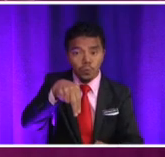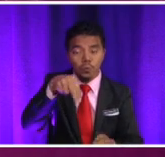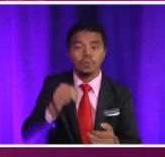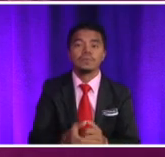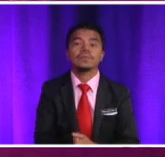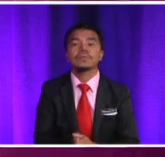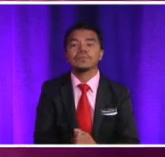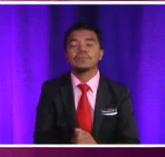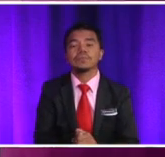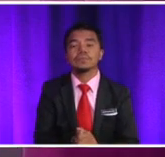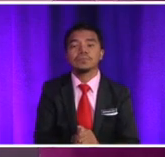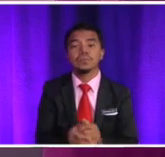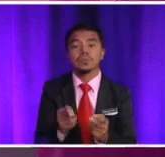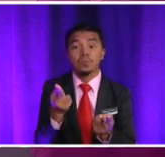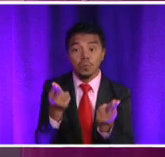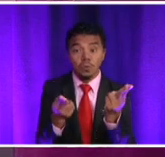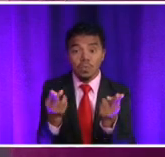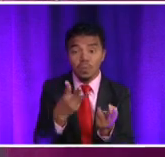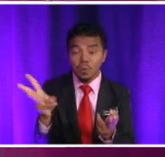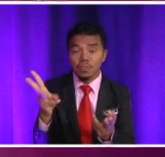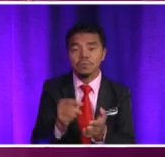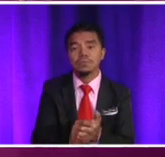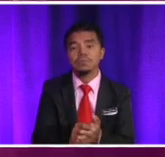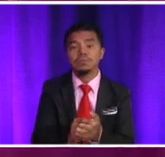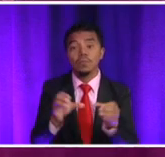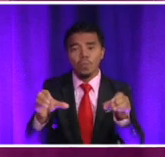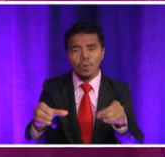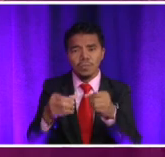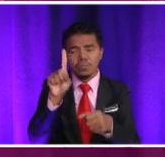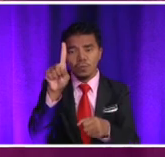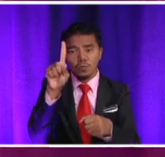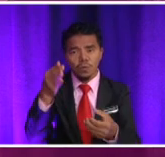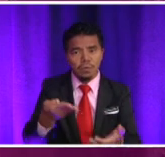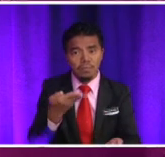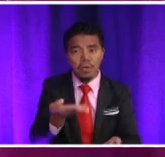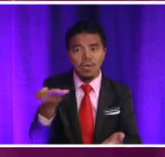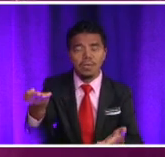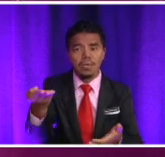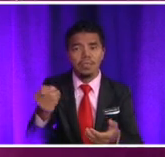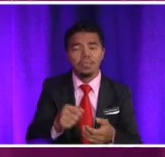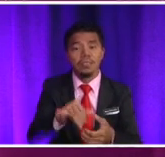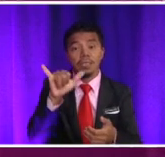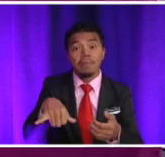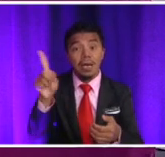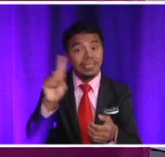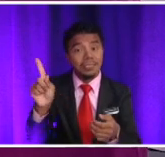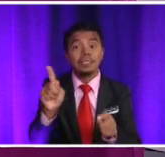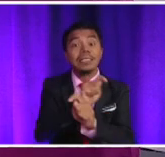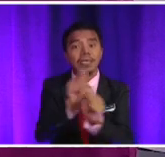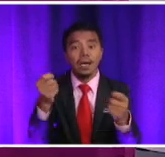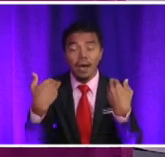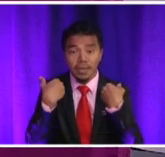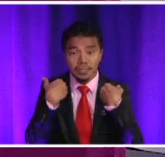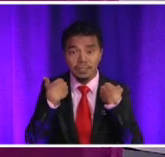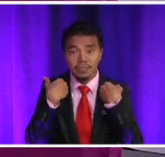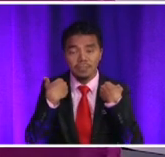satu barang Oke Supaya barang ini tidak ada di pasaran dia menghasilkan